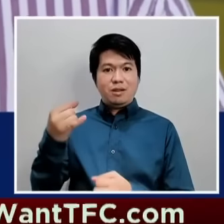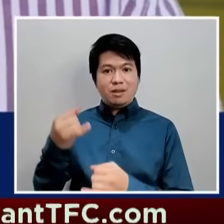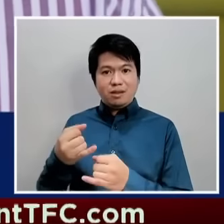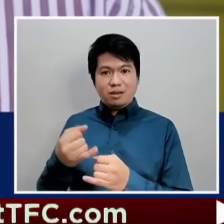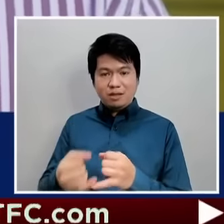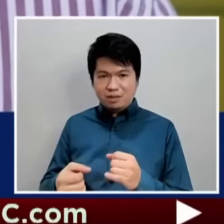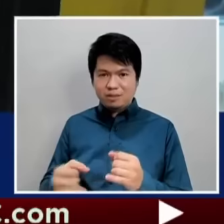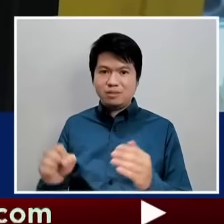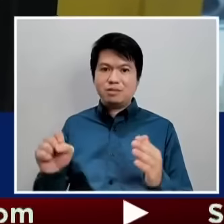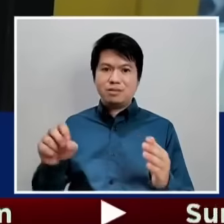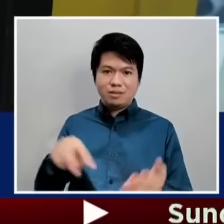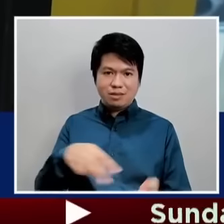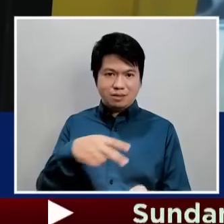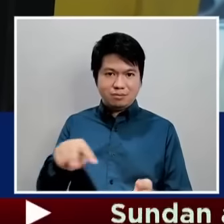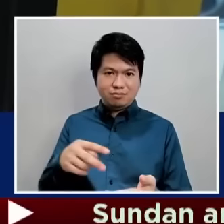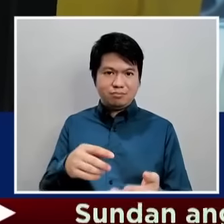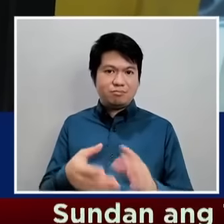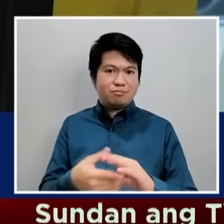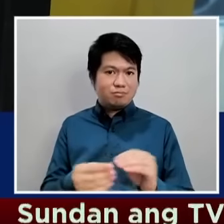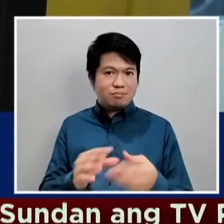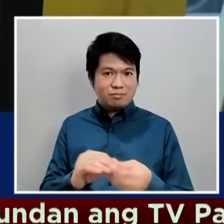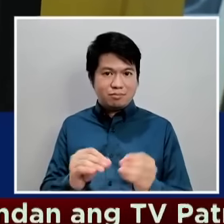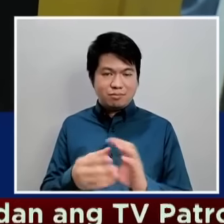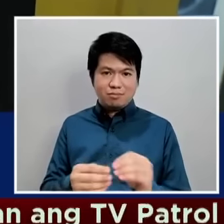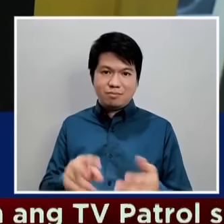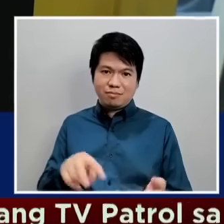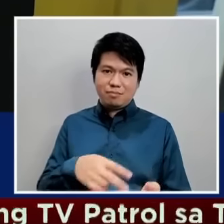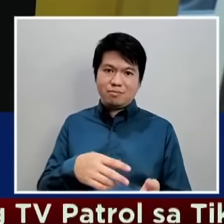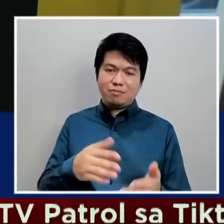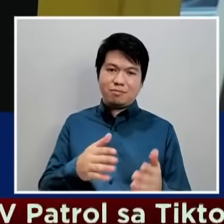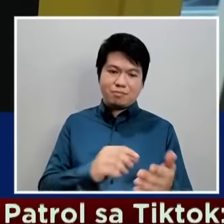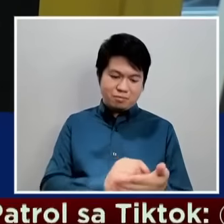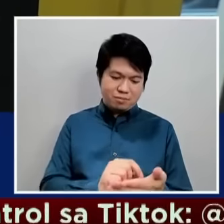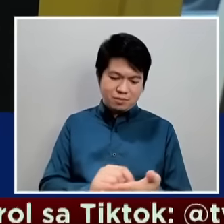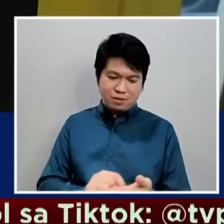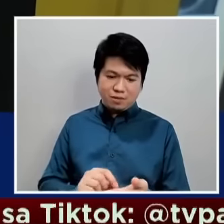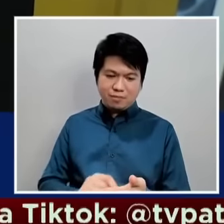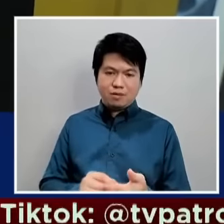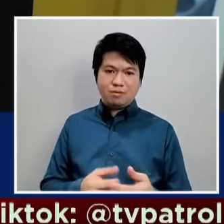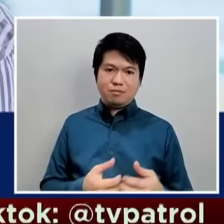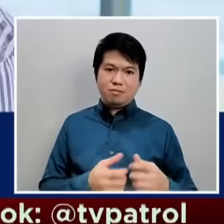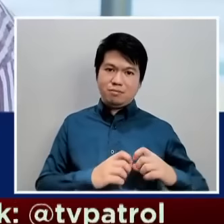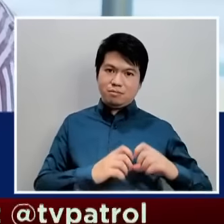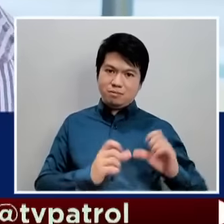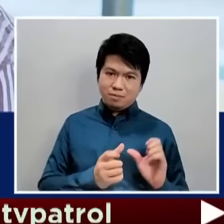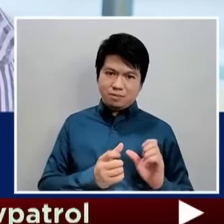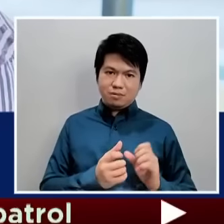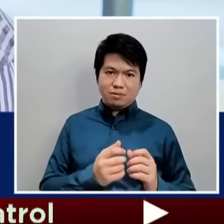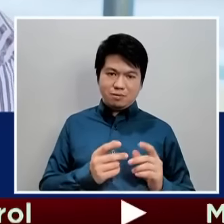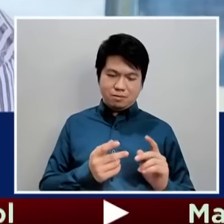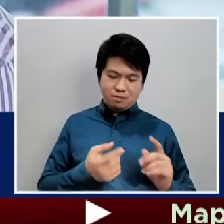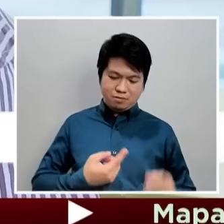ng kanta para maibsan niya ang sakit ng breakup nila ng girlfriend ng 7 years. It was just